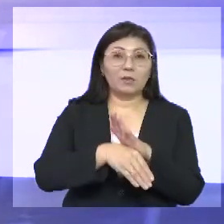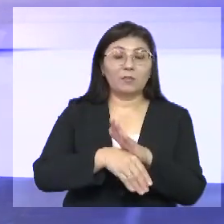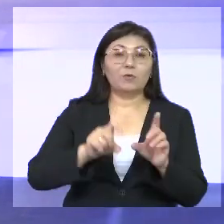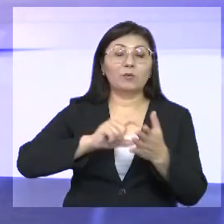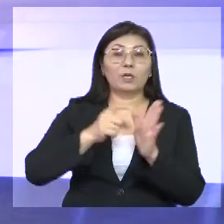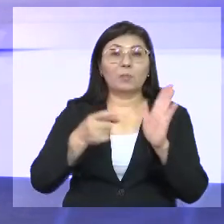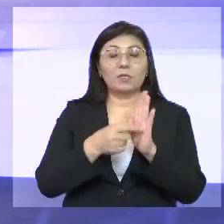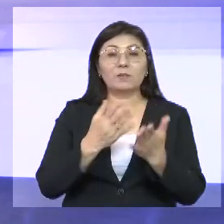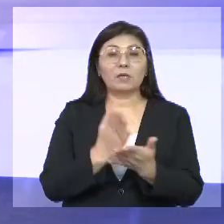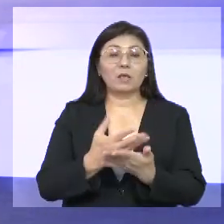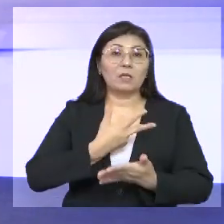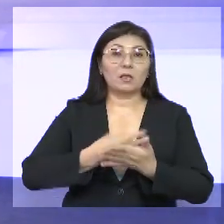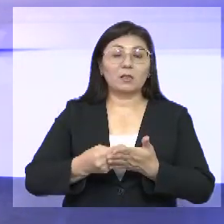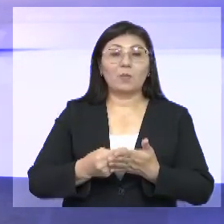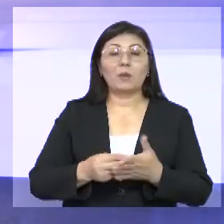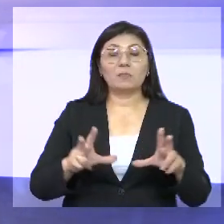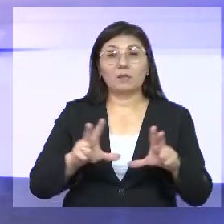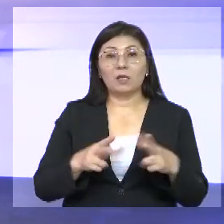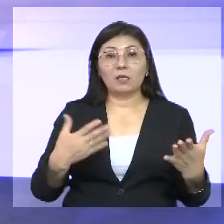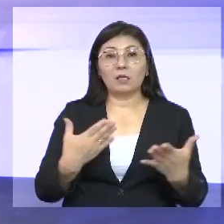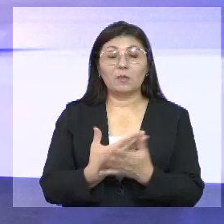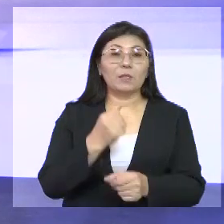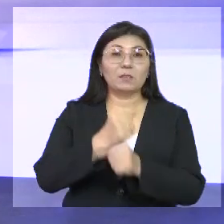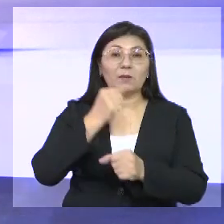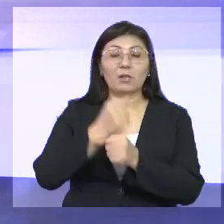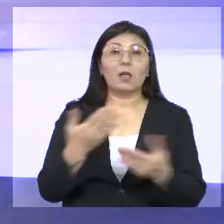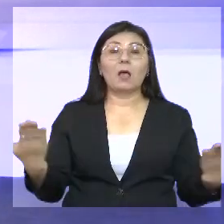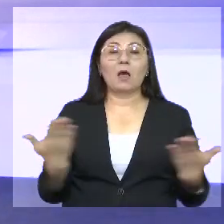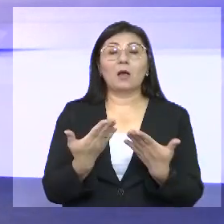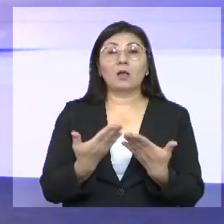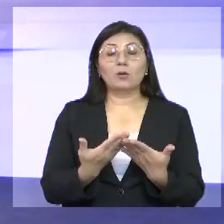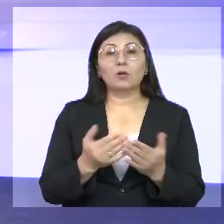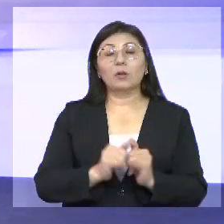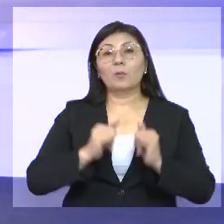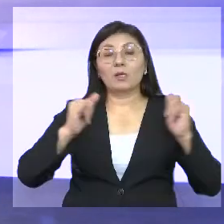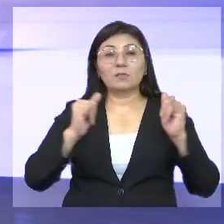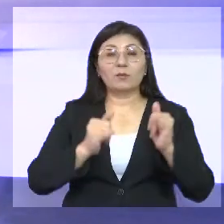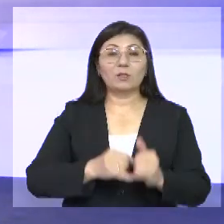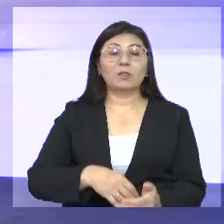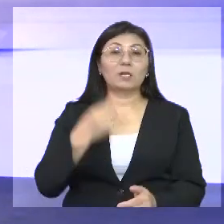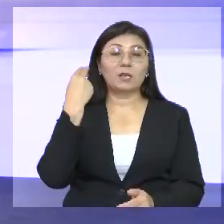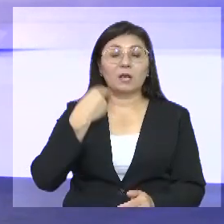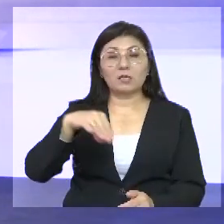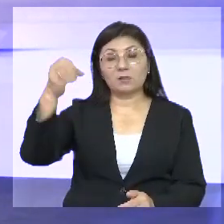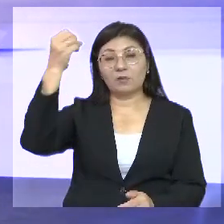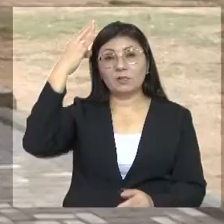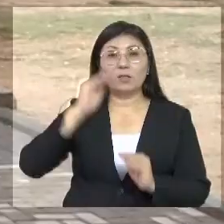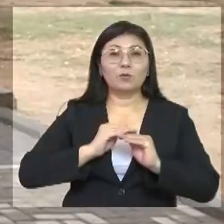помещения Кроме того закуплены мебель и современное оборудование которое способствует повышению качества знаний